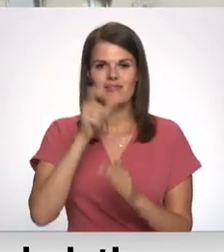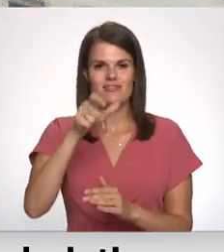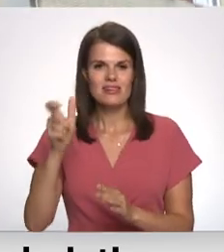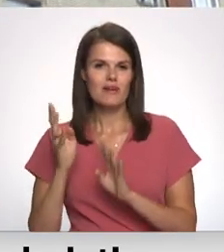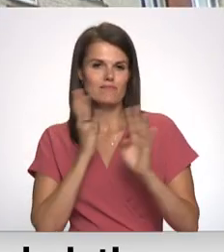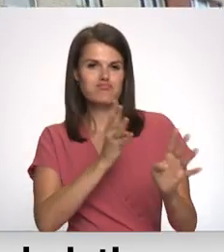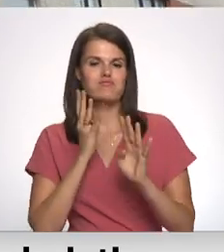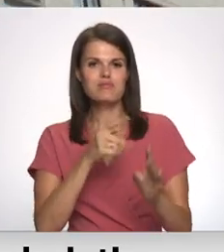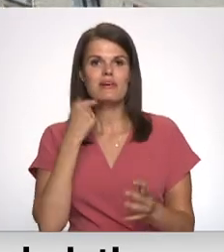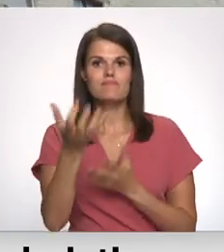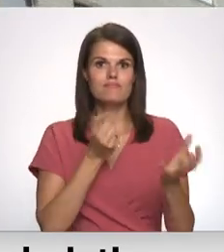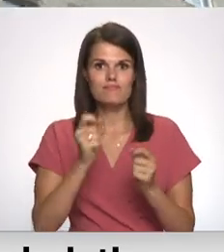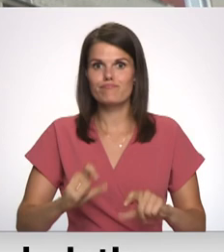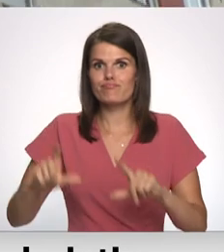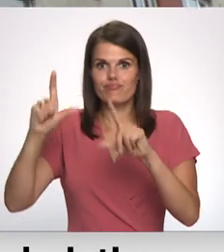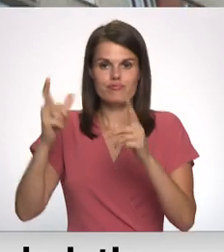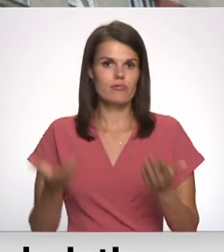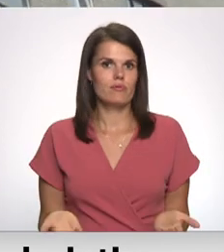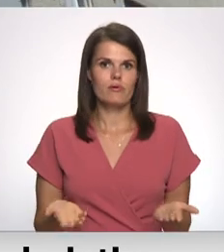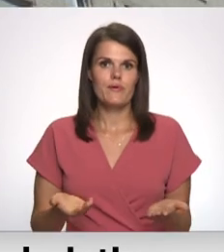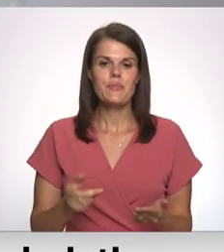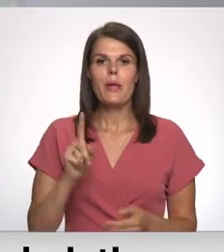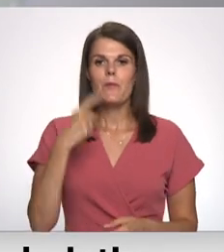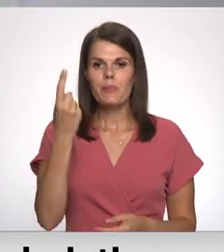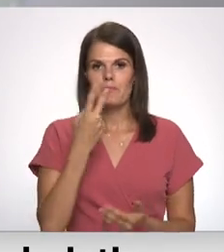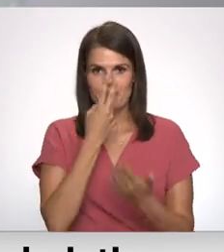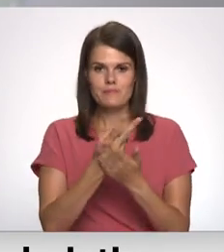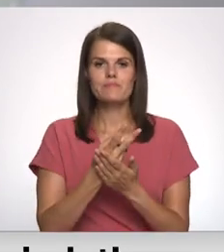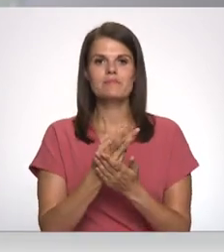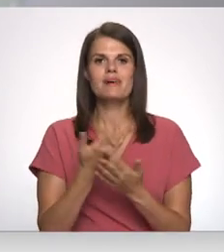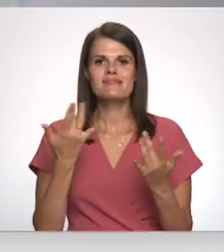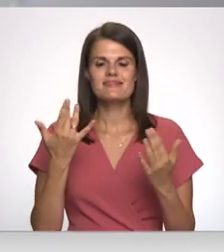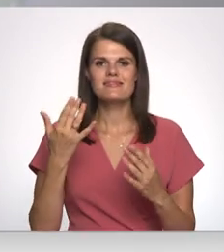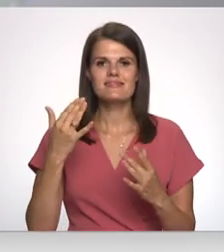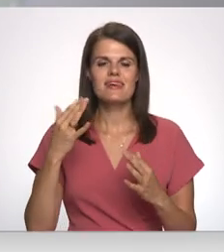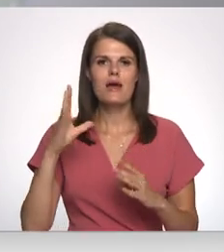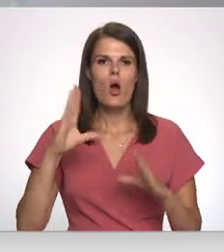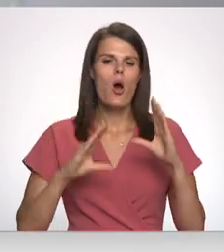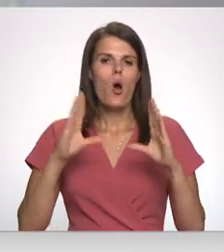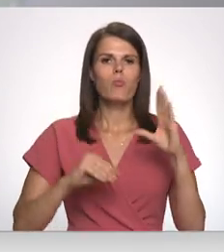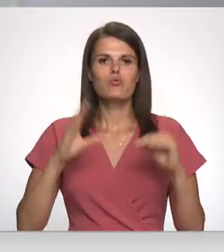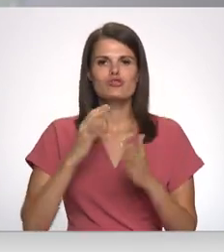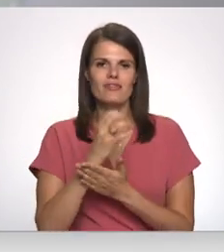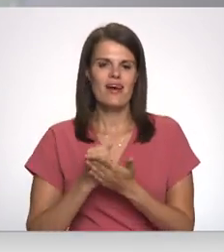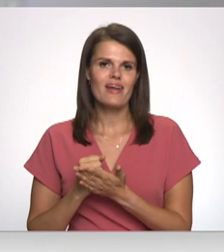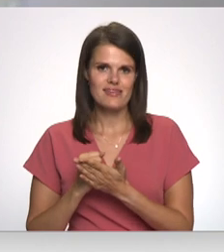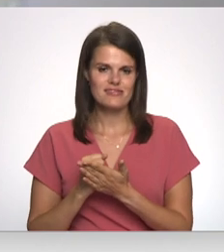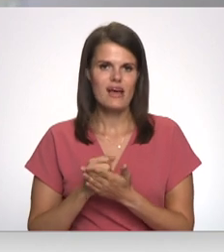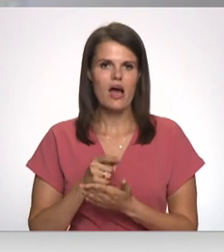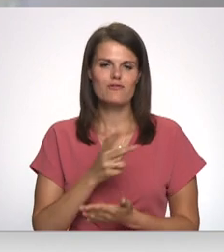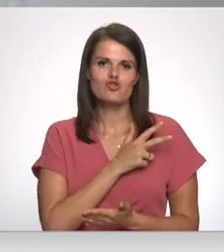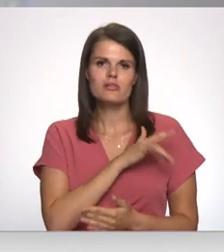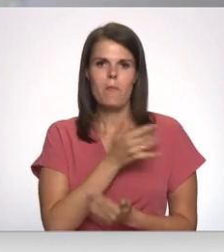skaits strauji pieaugs. Pirmais, ko mēs skatāmies, ir šī budžeta rezerves sociālajiem pakalpojumiem.